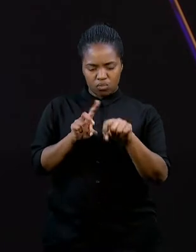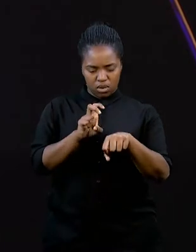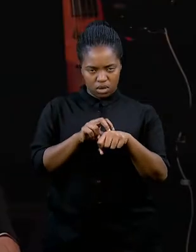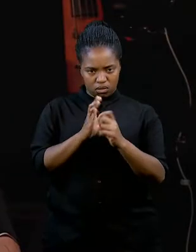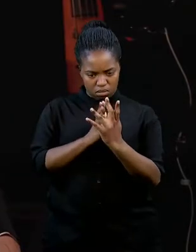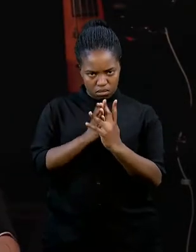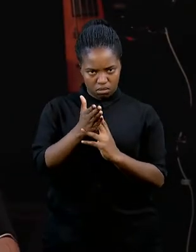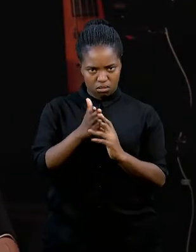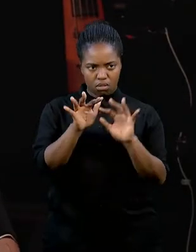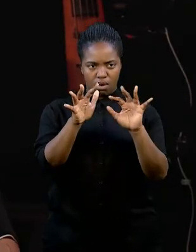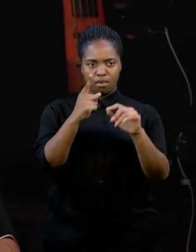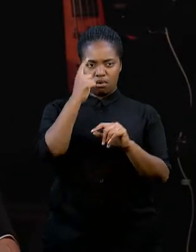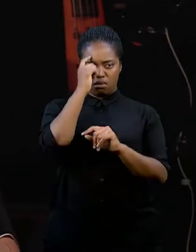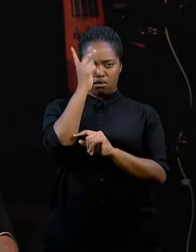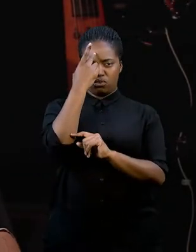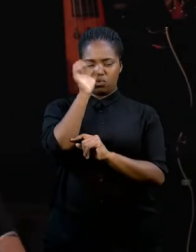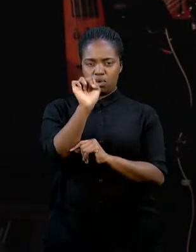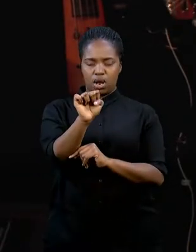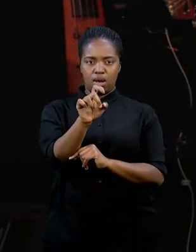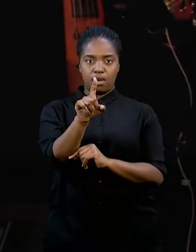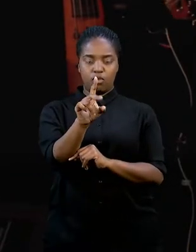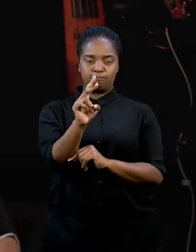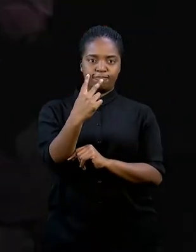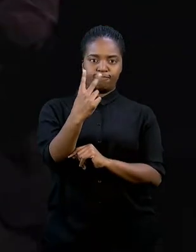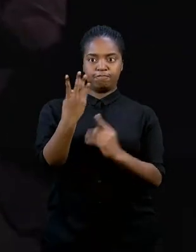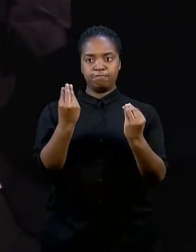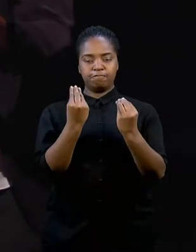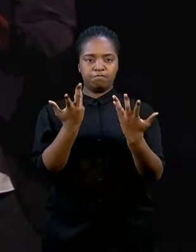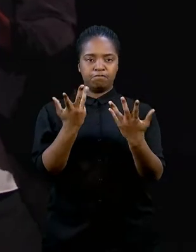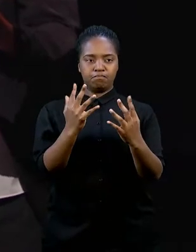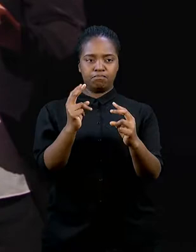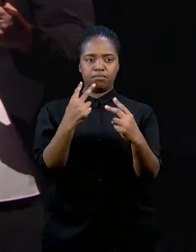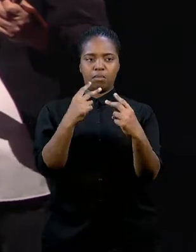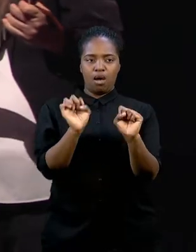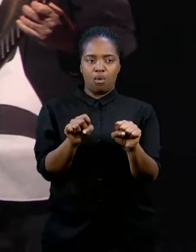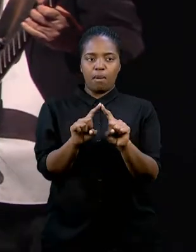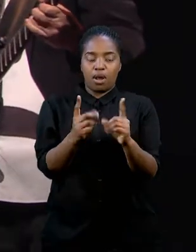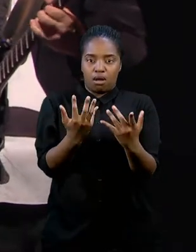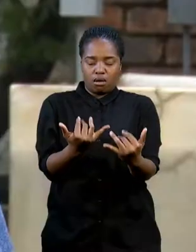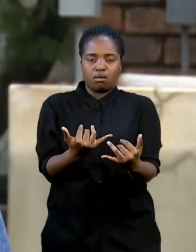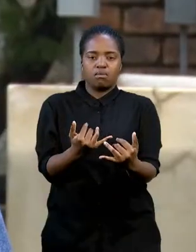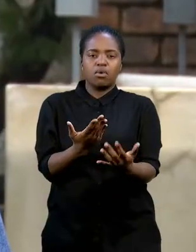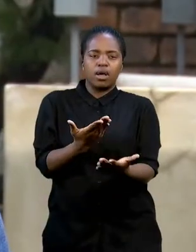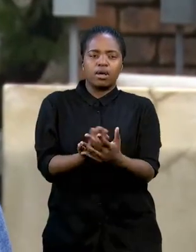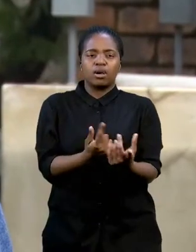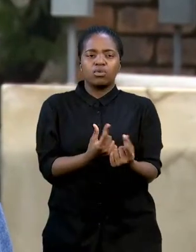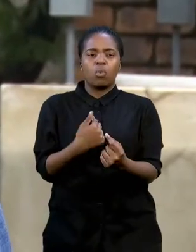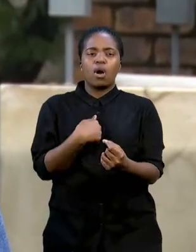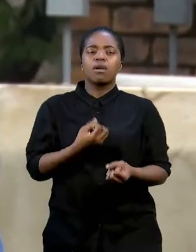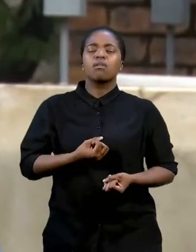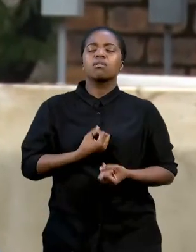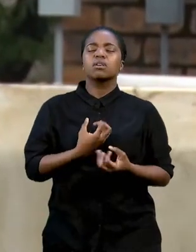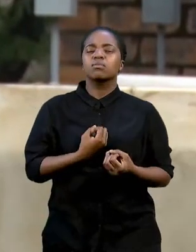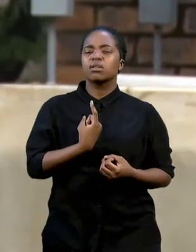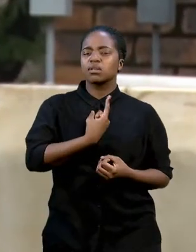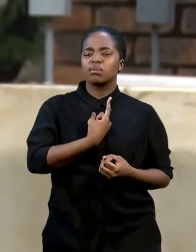om uit te breek daai van mense weet wie ek is nie publieke eye as ek op die verhoog is. Maar ek kom agter daar's 'n baie groot behoefte